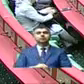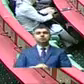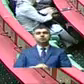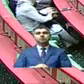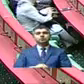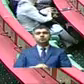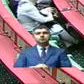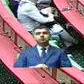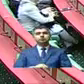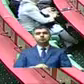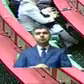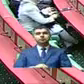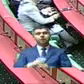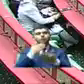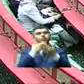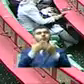تفضل السيد المستشار.